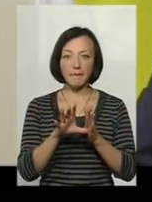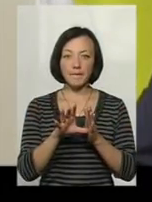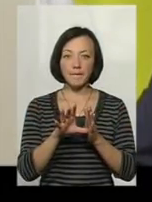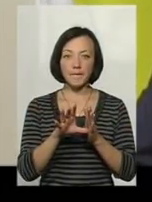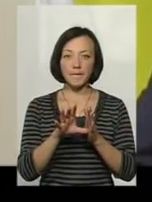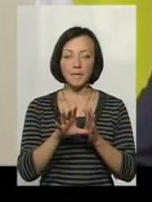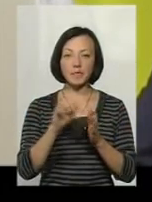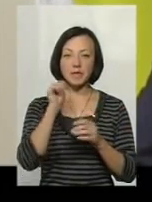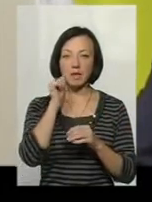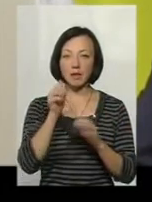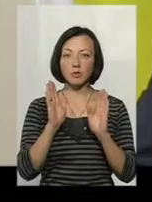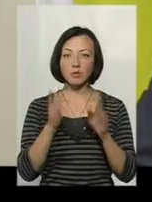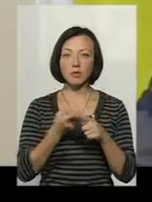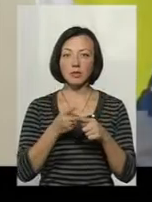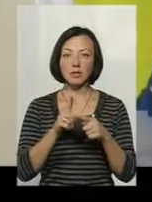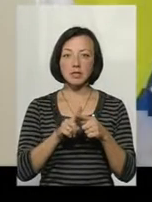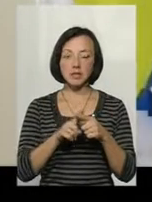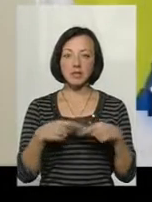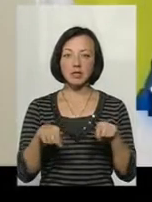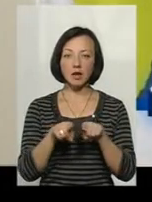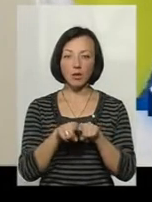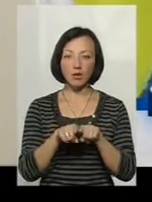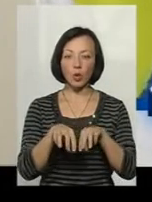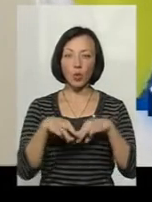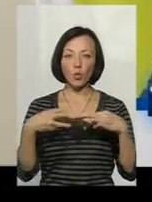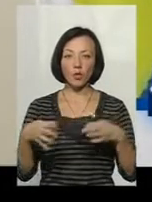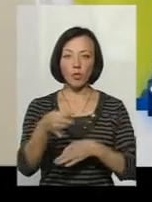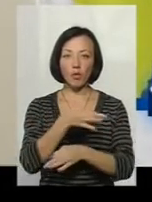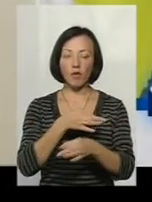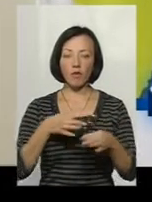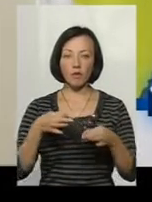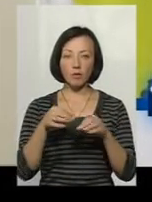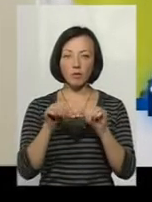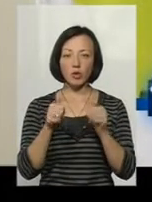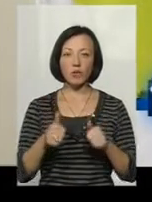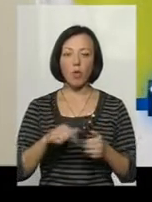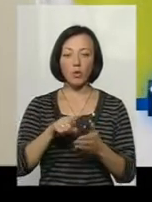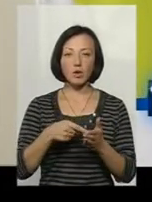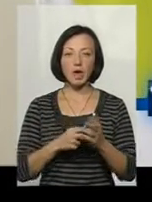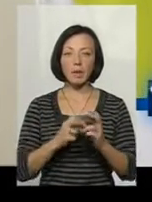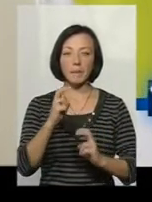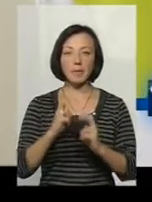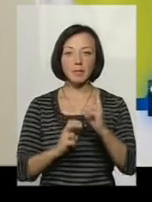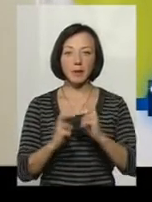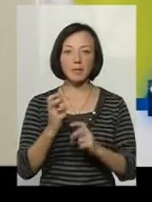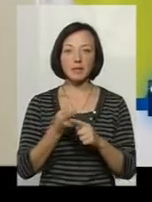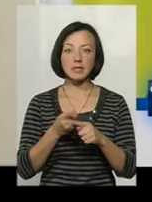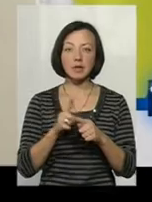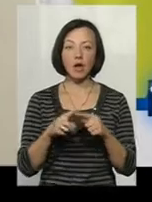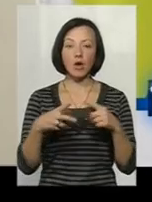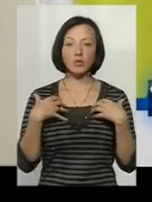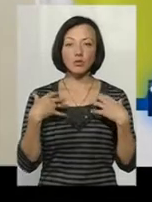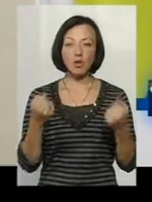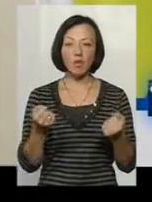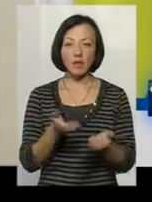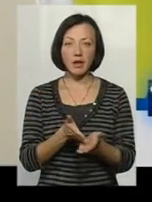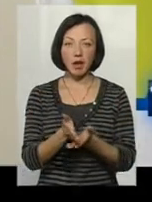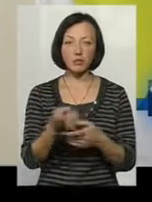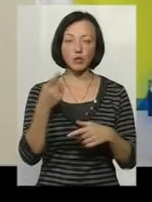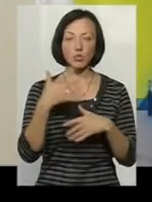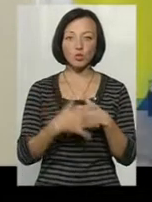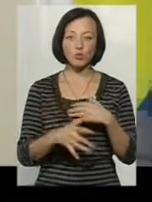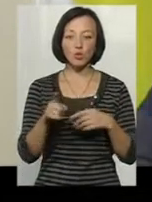що завтра ми будемо це обговорювати також на уряді, це по теплокомунальним підприємствам, це оздоровлення галузі, тому що ми